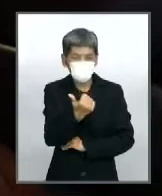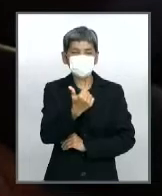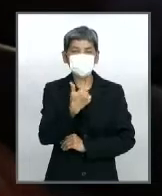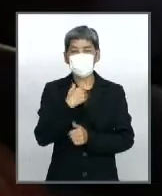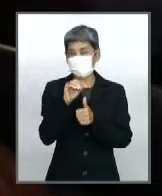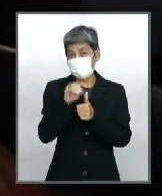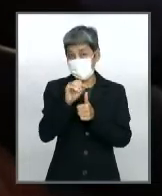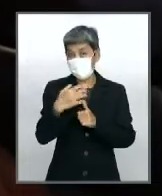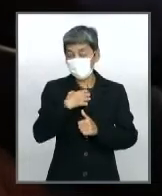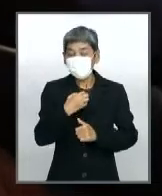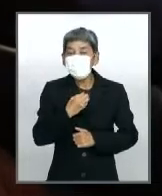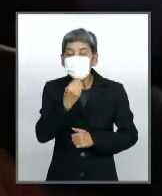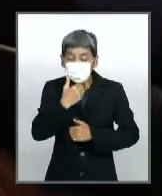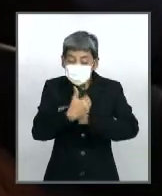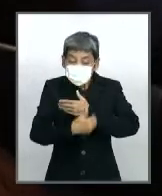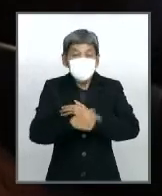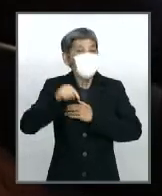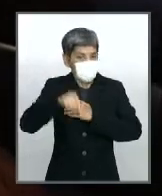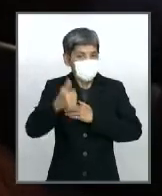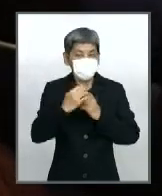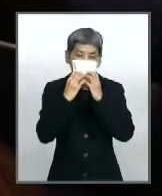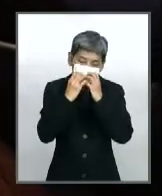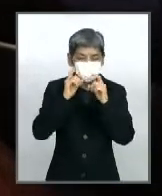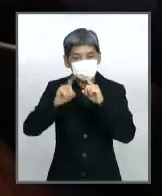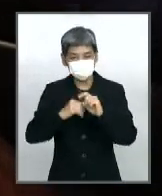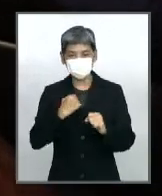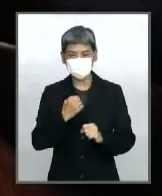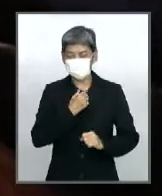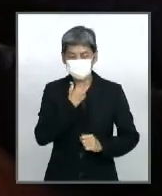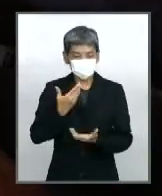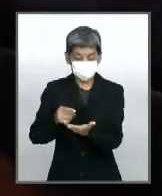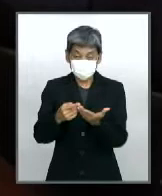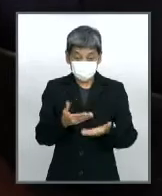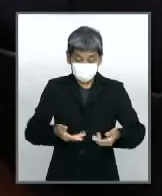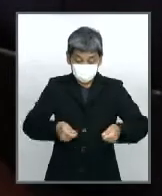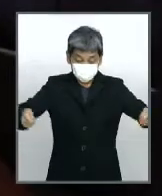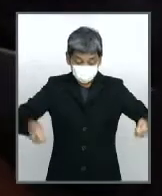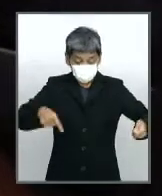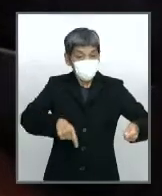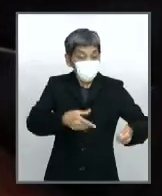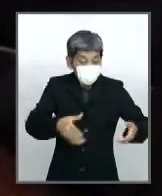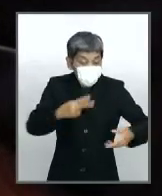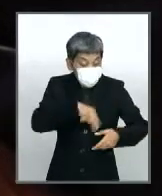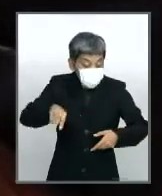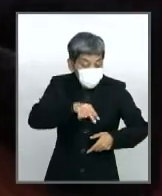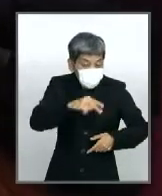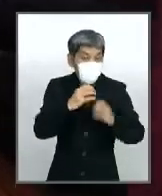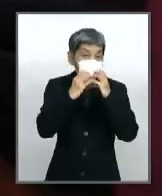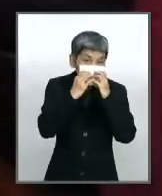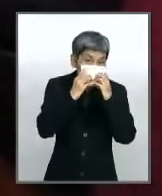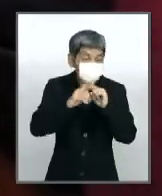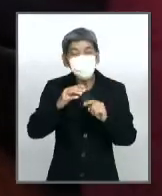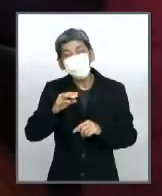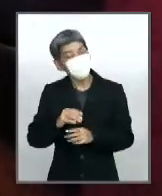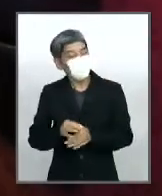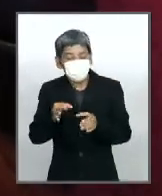มากอยากจะแนะนำเลยค่ะว่าใครชอบเบอร์เกอร์ต้องมาแล้วก็มาสั่งของโปรดไปแล้วเป็นอะไรเดี๋ยวลองไปดูกันค่ะ